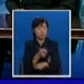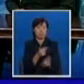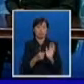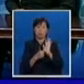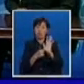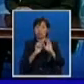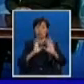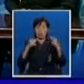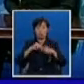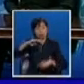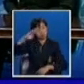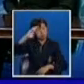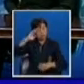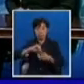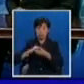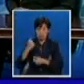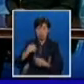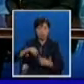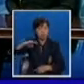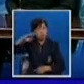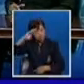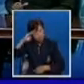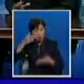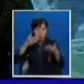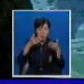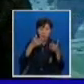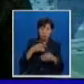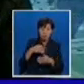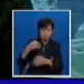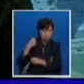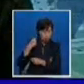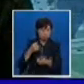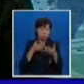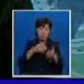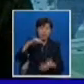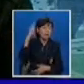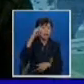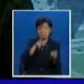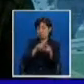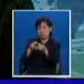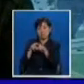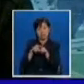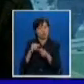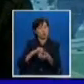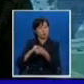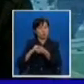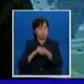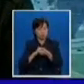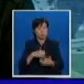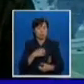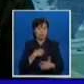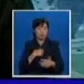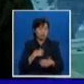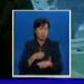องทัพเนี่ยเป็นหนึ่งเดียวกันทั้ง3กองทัพเลยนะครับบกเรืออากาศก็มีความเห็นเช่นเดียวกันช ่ วยกันให้ทำให้สถานการณ์บ้านเมืองเนี่ย